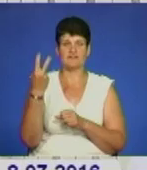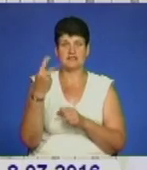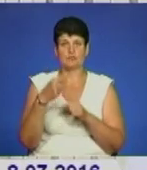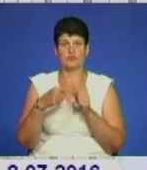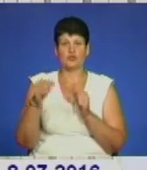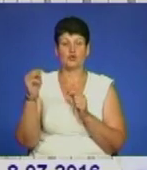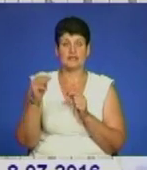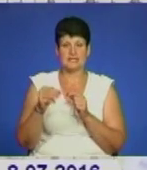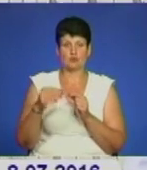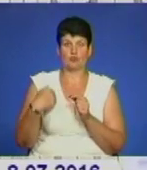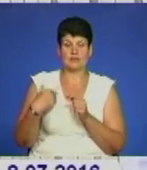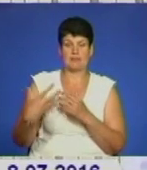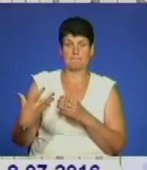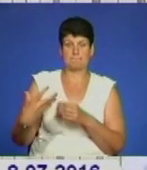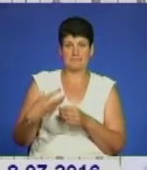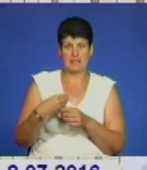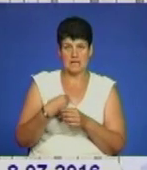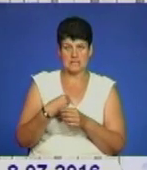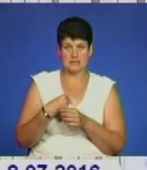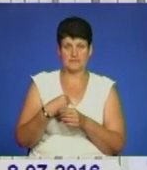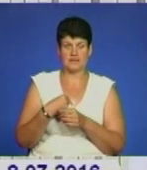2,5 тисячі, але в мене там платять за